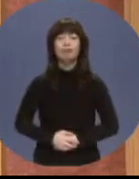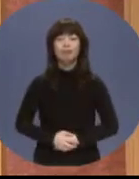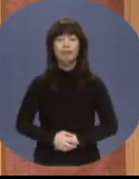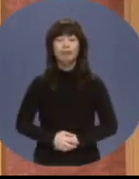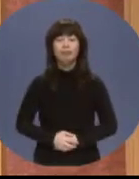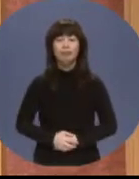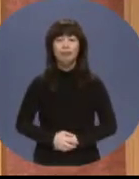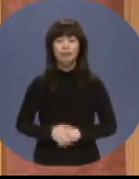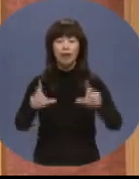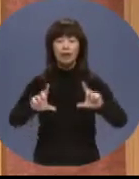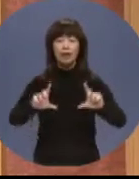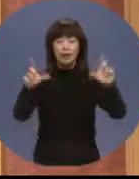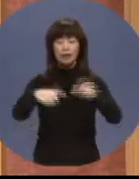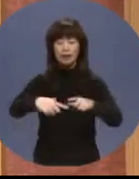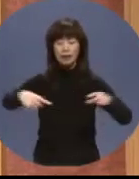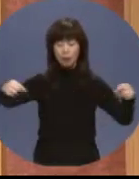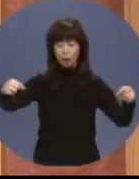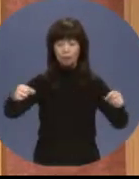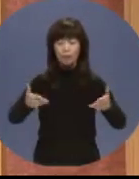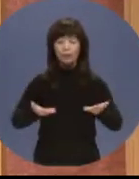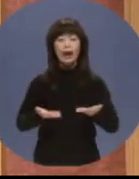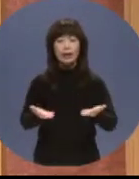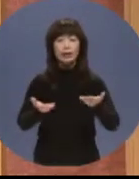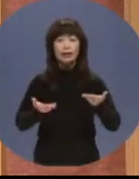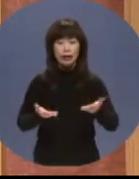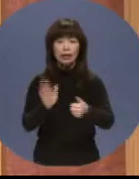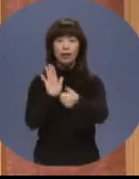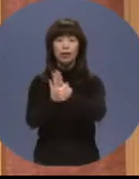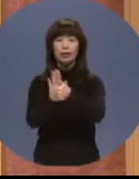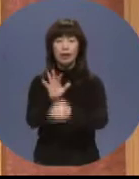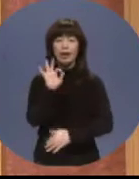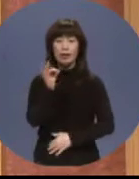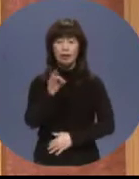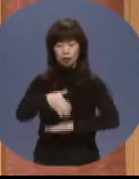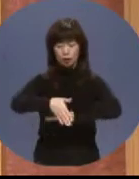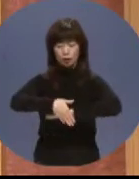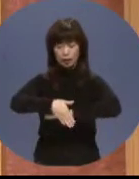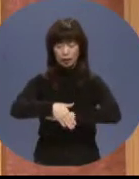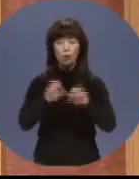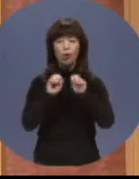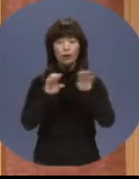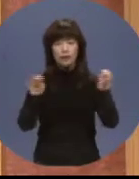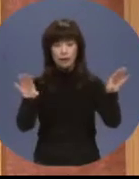最後に、東日本大震災の義援金受付のお知らせです。